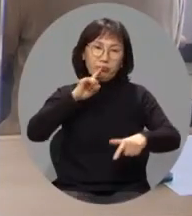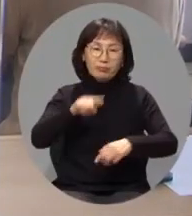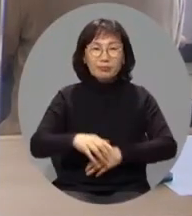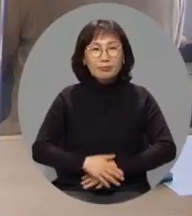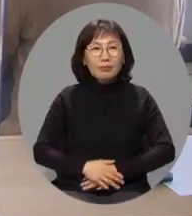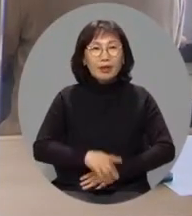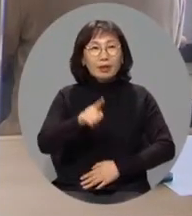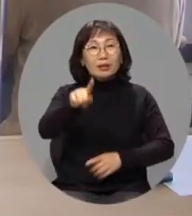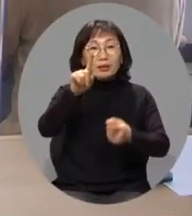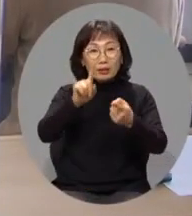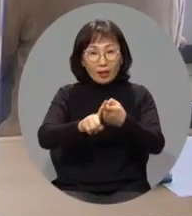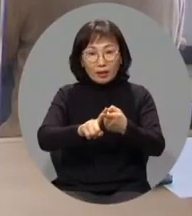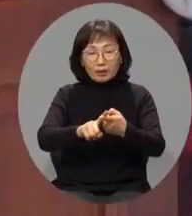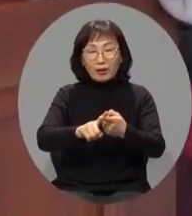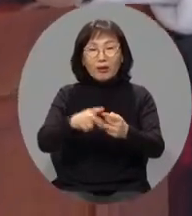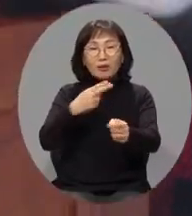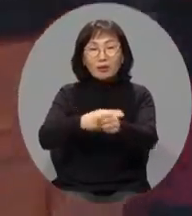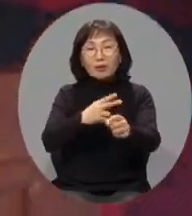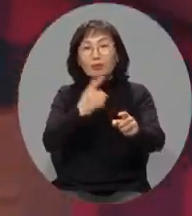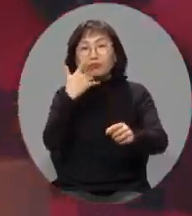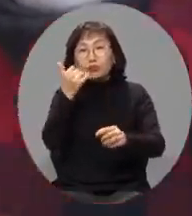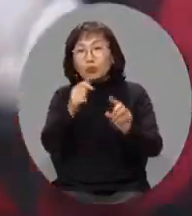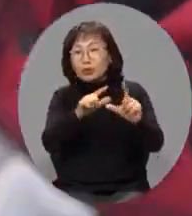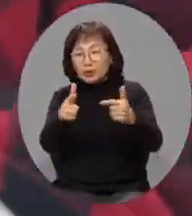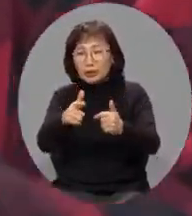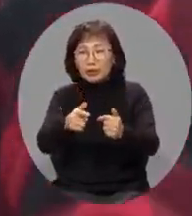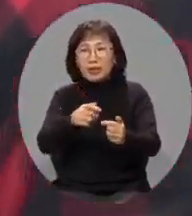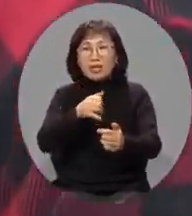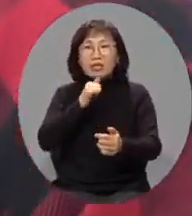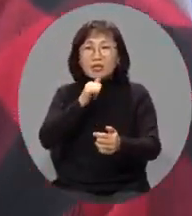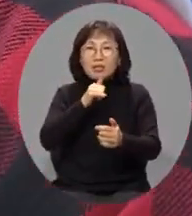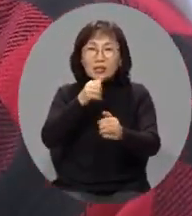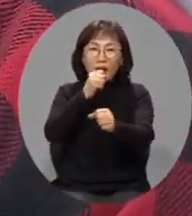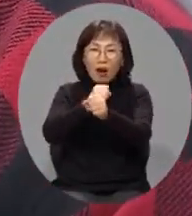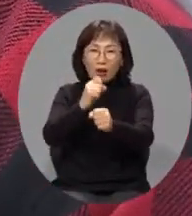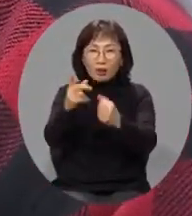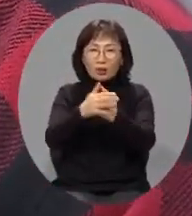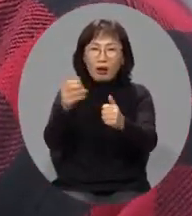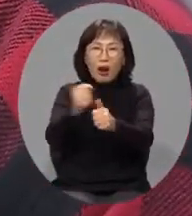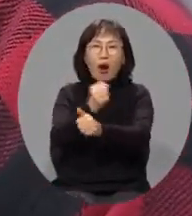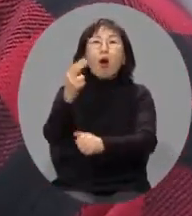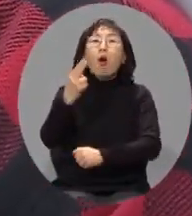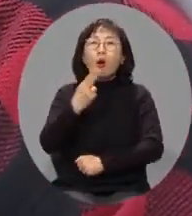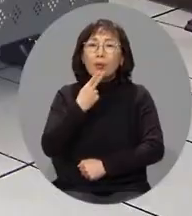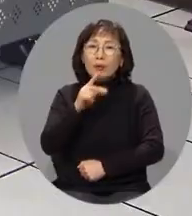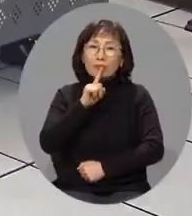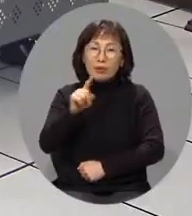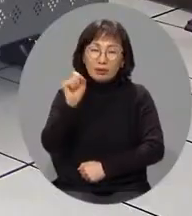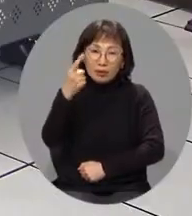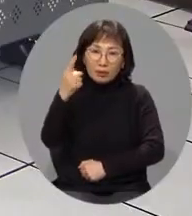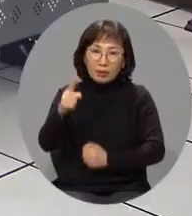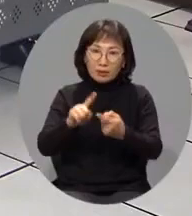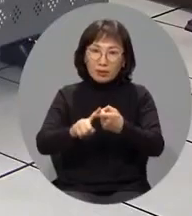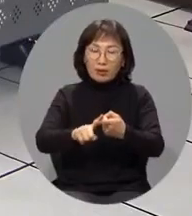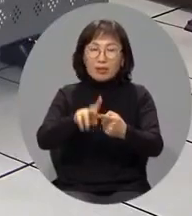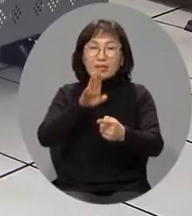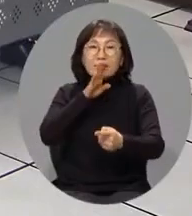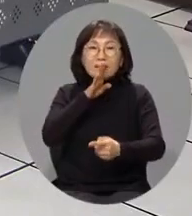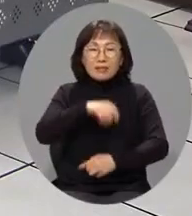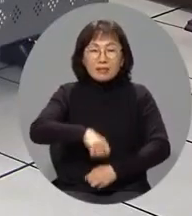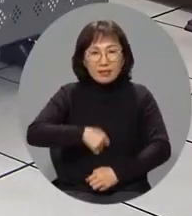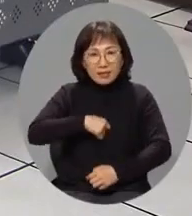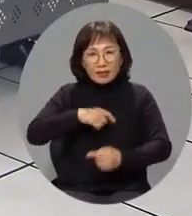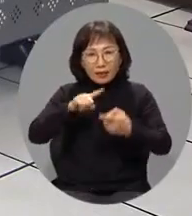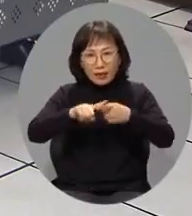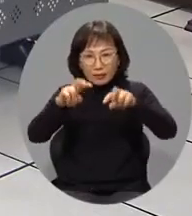해당 수영부 에 현 학부모들 역시 기자회견을 자청해 학 따는 없었다고 밝혀 사건은 진실 게임으로 번지는